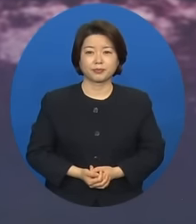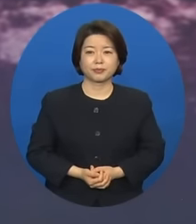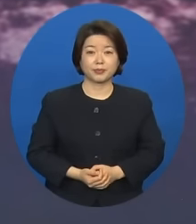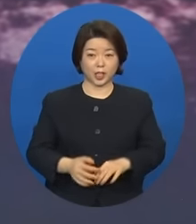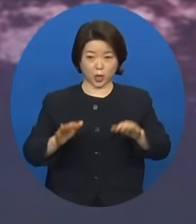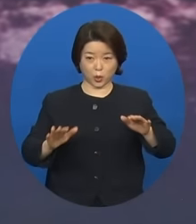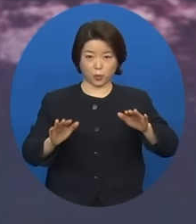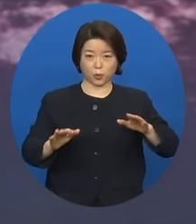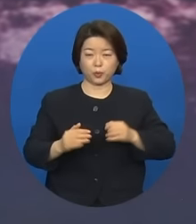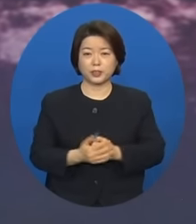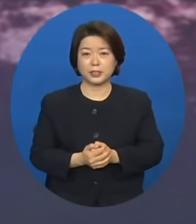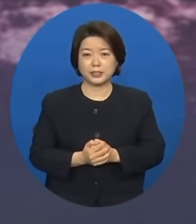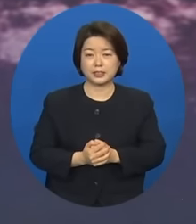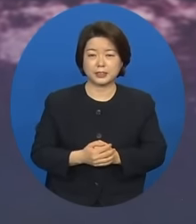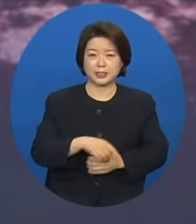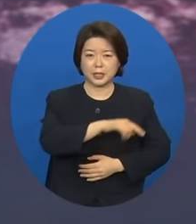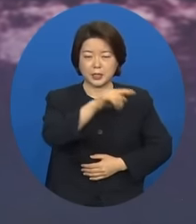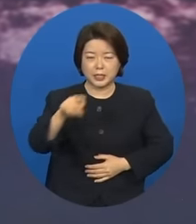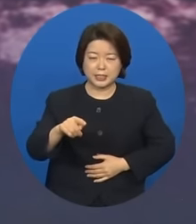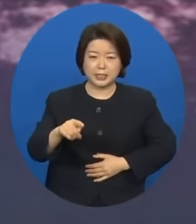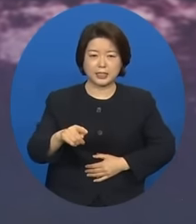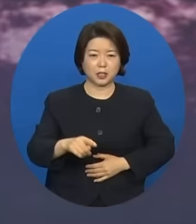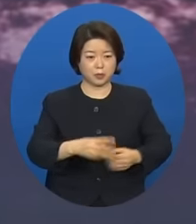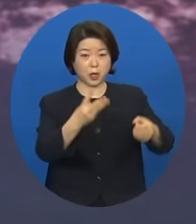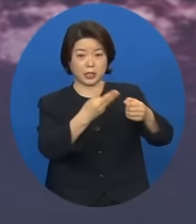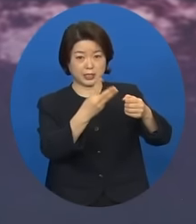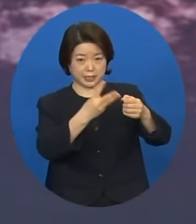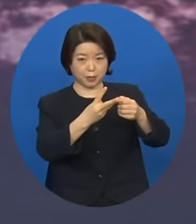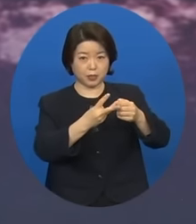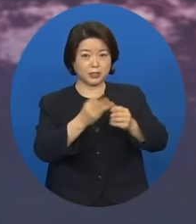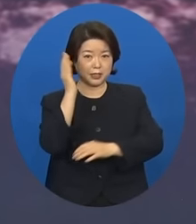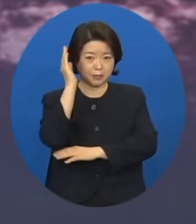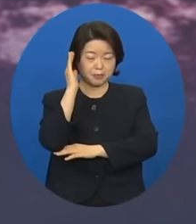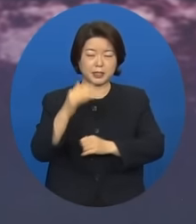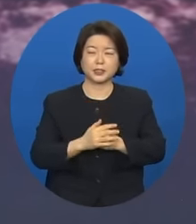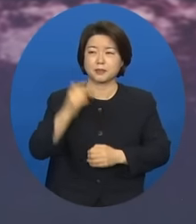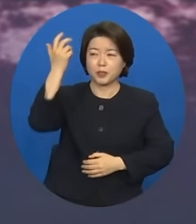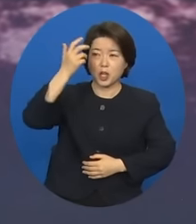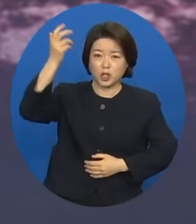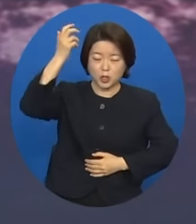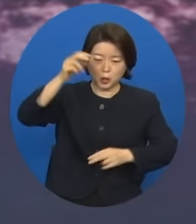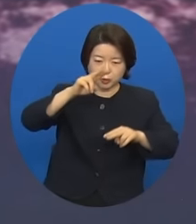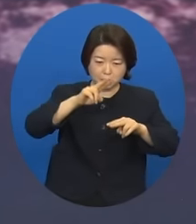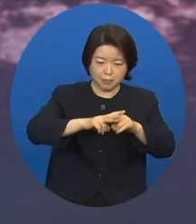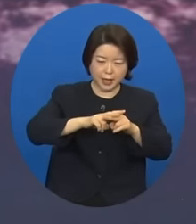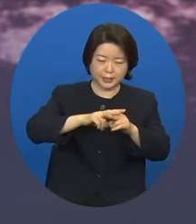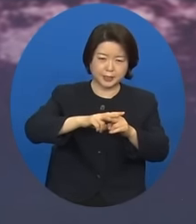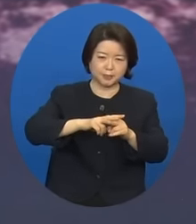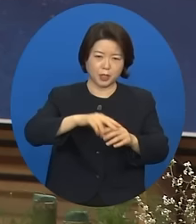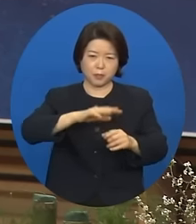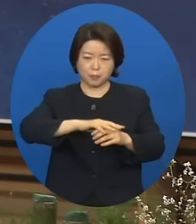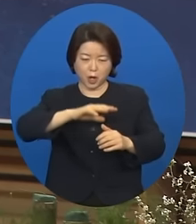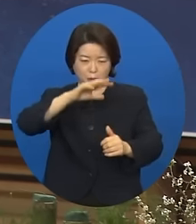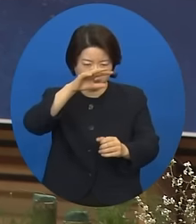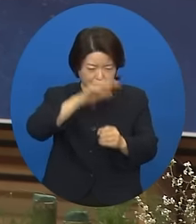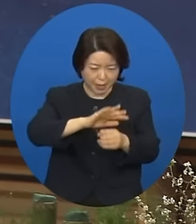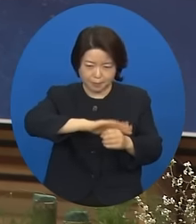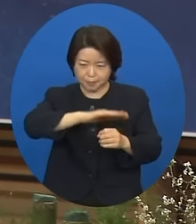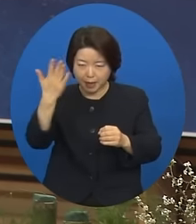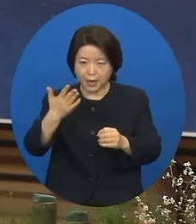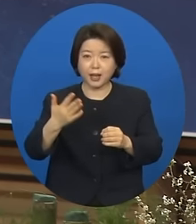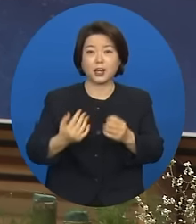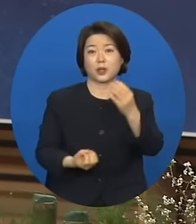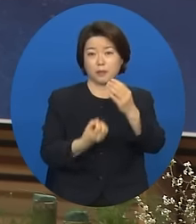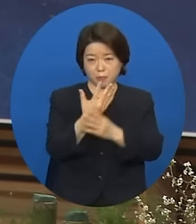오늘은 우리 세대를 있는 믿음의 여정 세 번째 시간이 되겠습니다 영적으로 막힌 우물이 뚫려야 한다라는 목의 말씀을 나누겠습니다